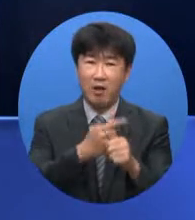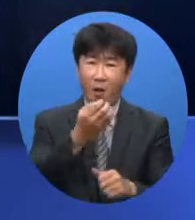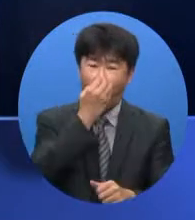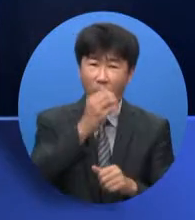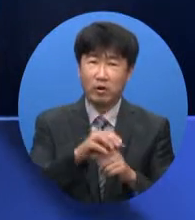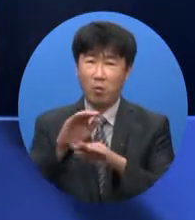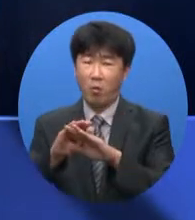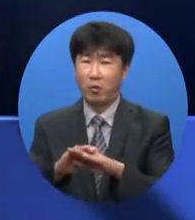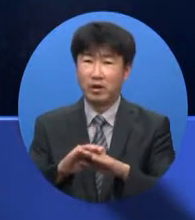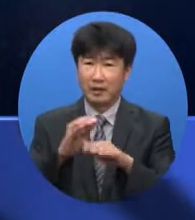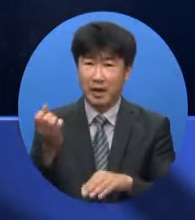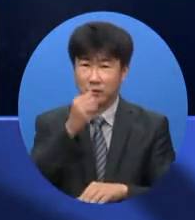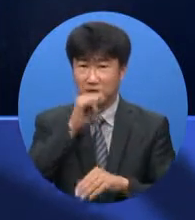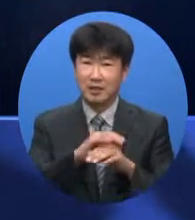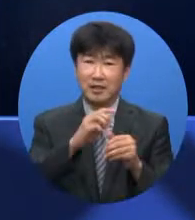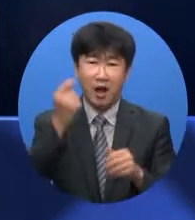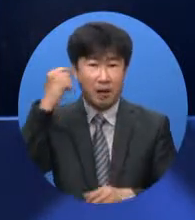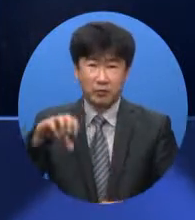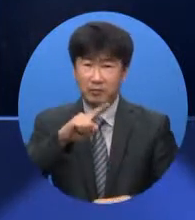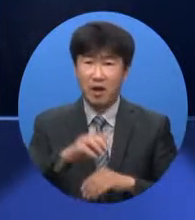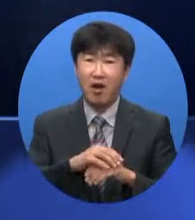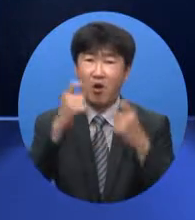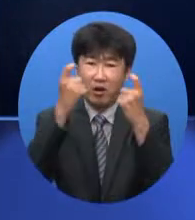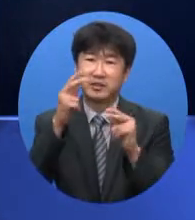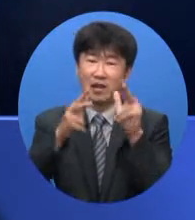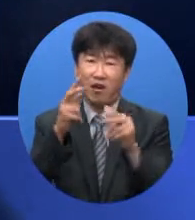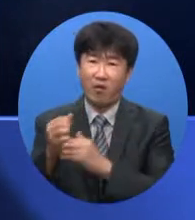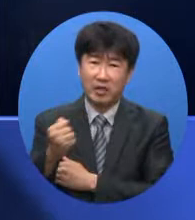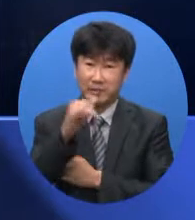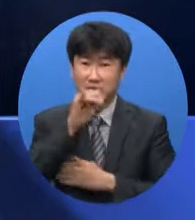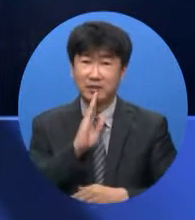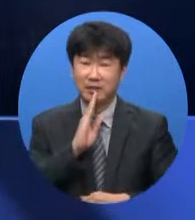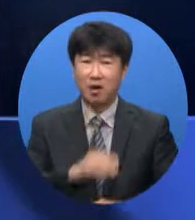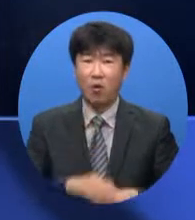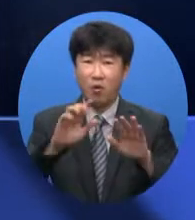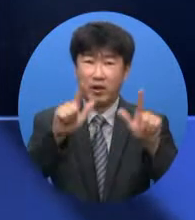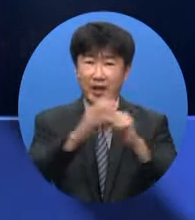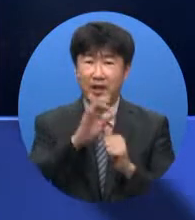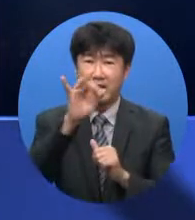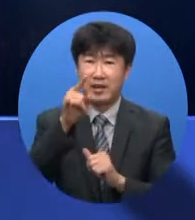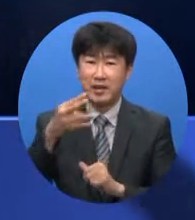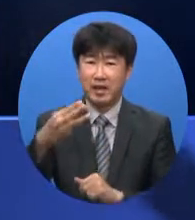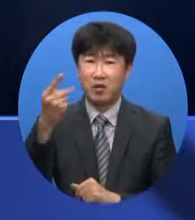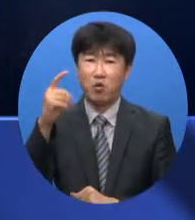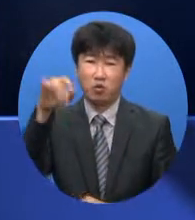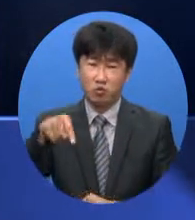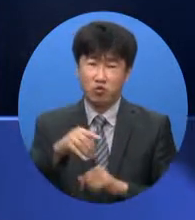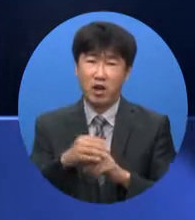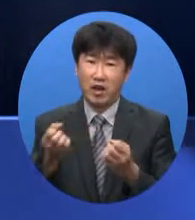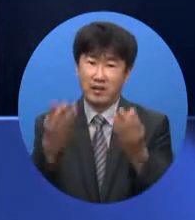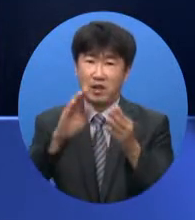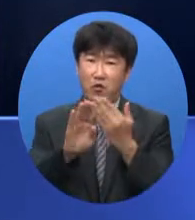천혜의 자연 환경을 간직하고 있는 합천은 엄청난 관광산업 잠재력을 보유하고 있는데요. 올해는 옐로우 리버비치를